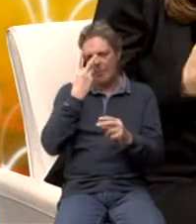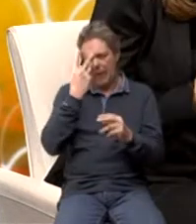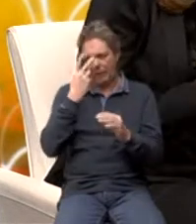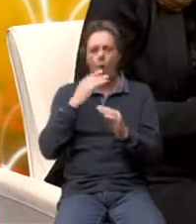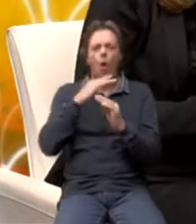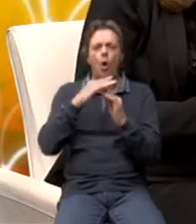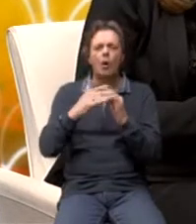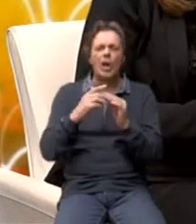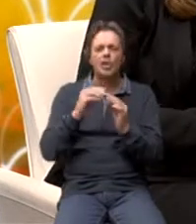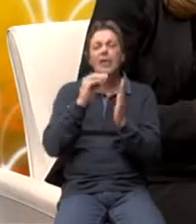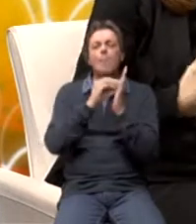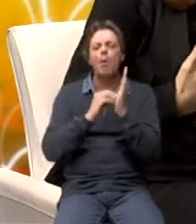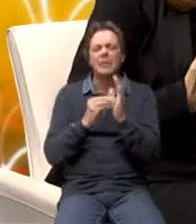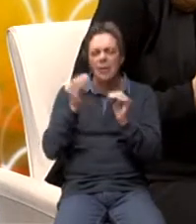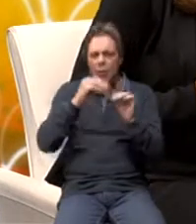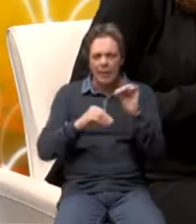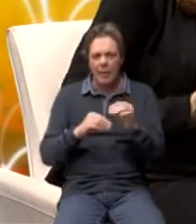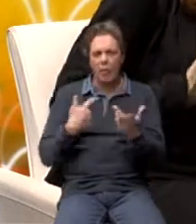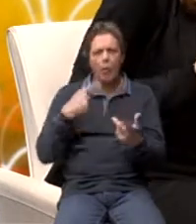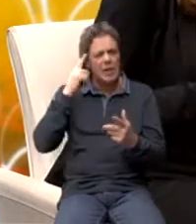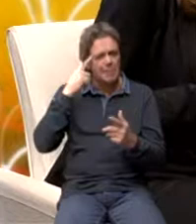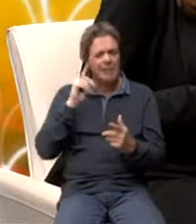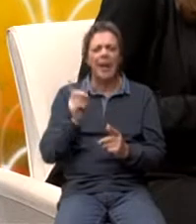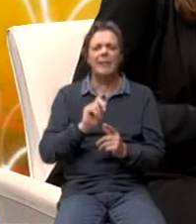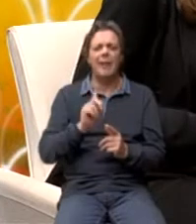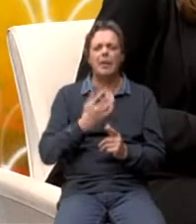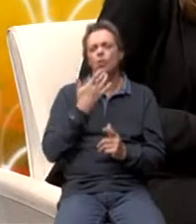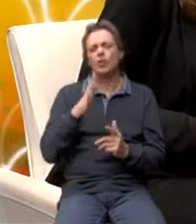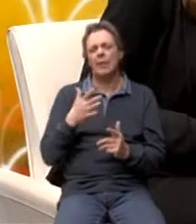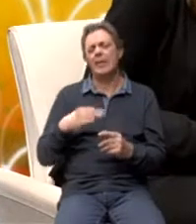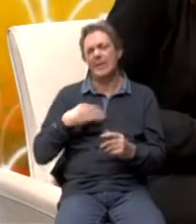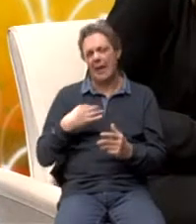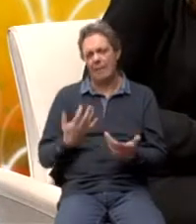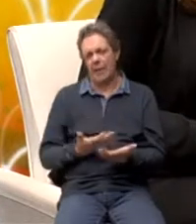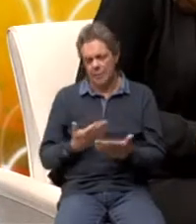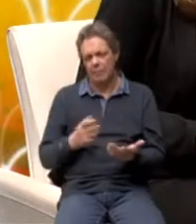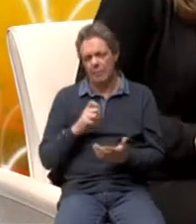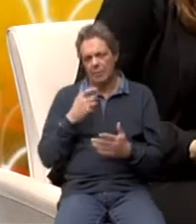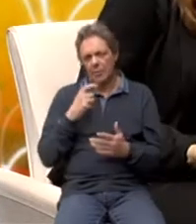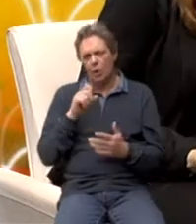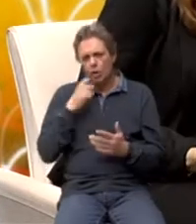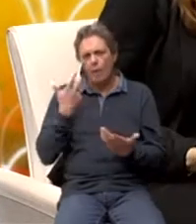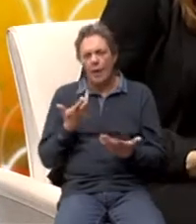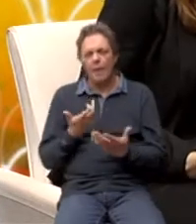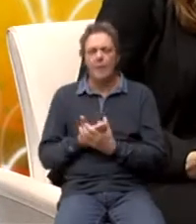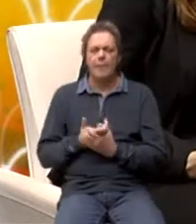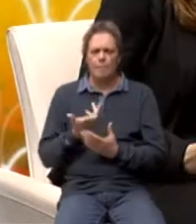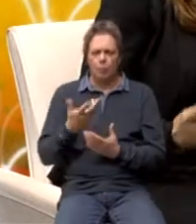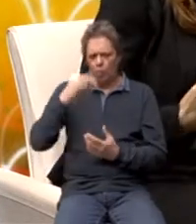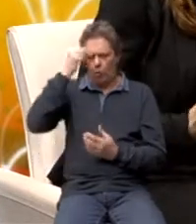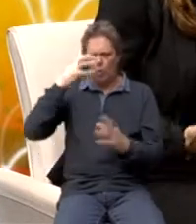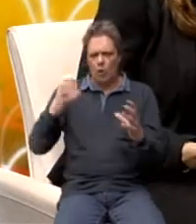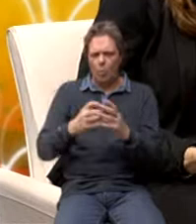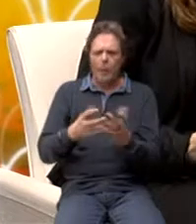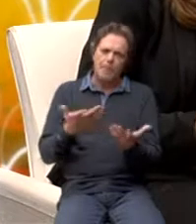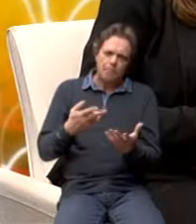je dodataka, mislim, shvatite, koje se smatra da nisu štetni za zdravlje čovjeka. To postoji stručna skupina